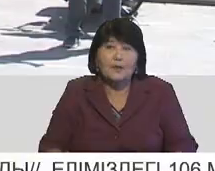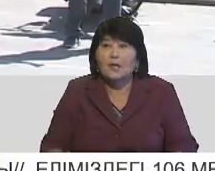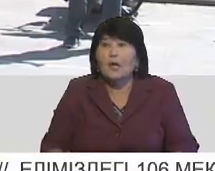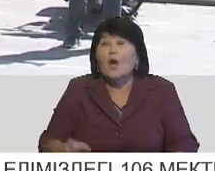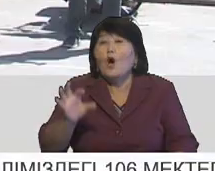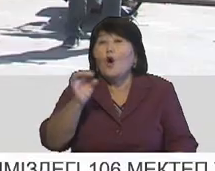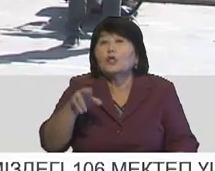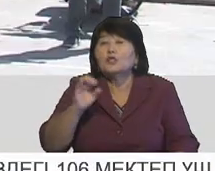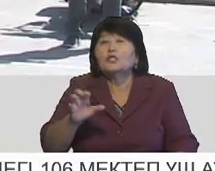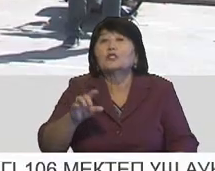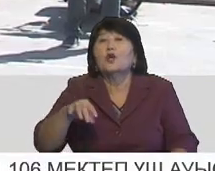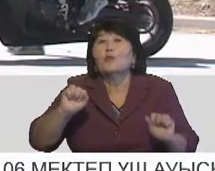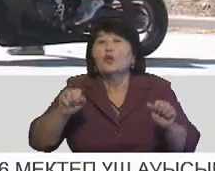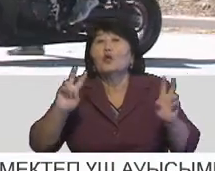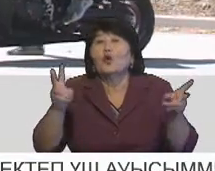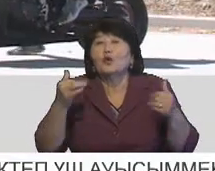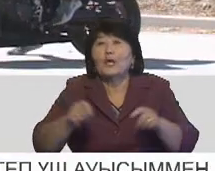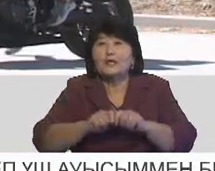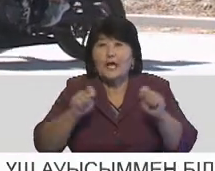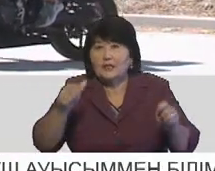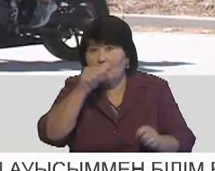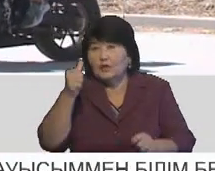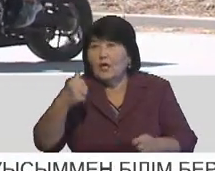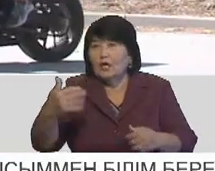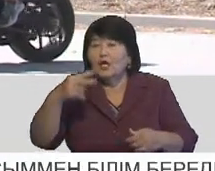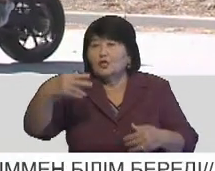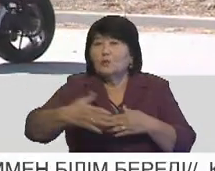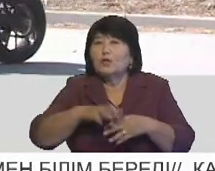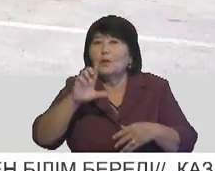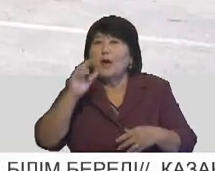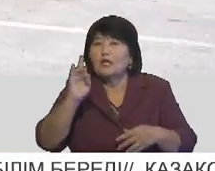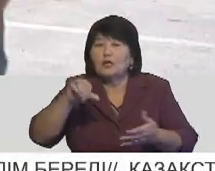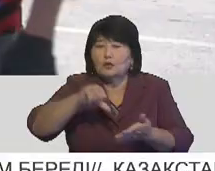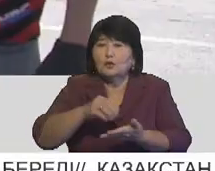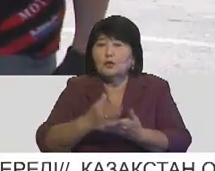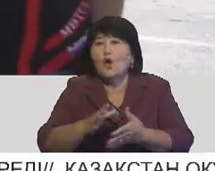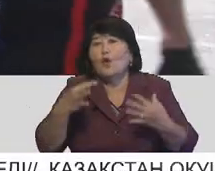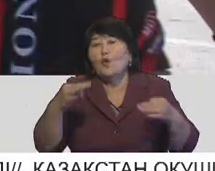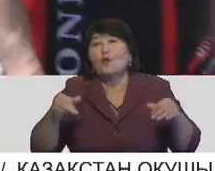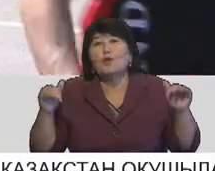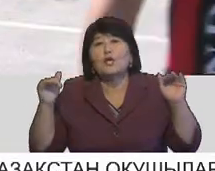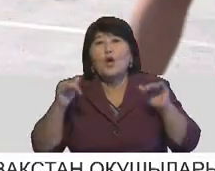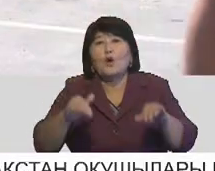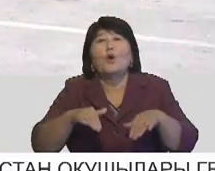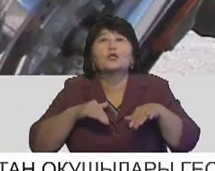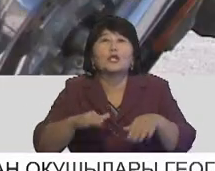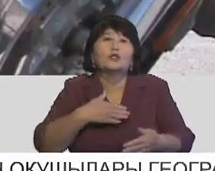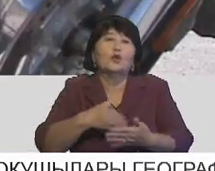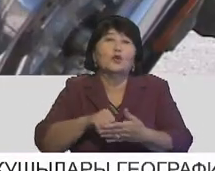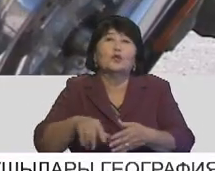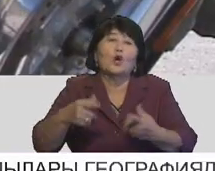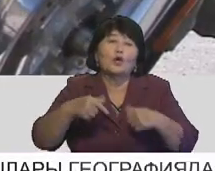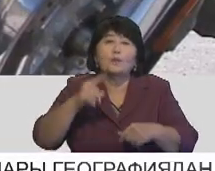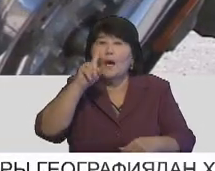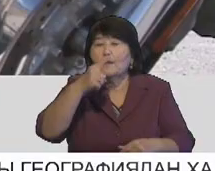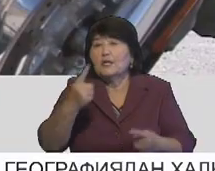Арденес мотоклубы өткен жыл ашылған, бүгінде клубқа 20-ға жуық байкер тіркеліп, өңірдегі бейбіт қозғалыстарға үлес қосып келеді. Ұйымның бір